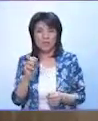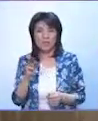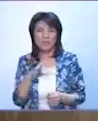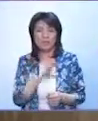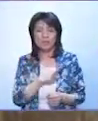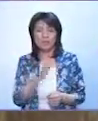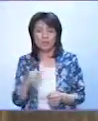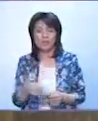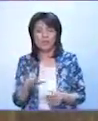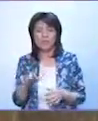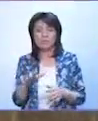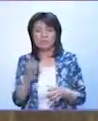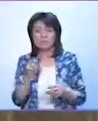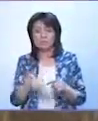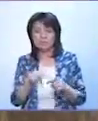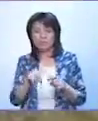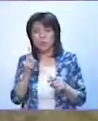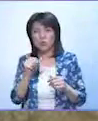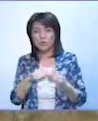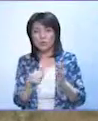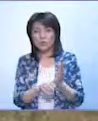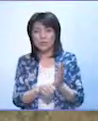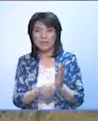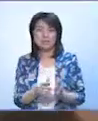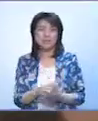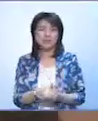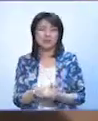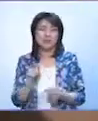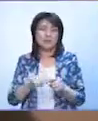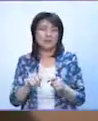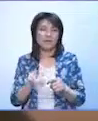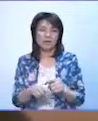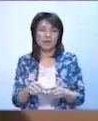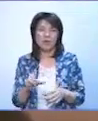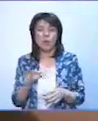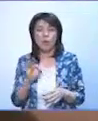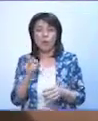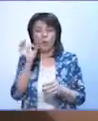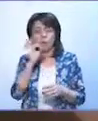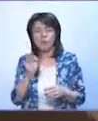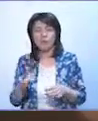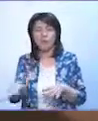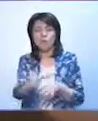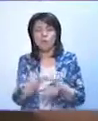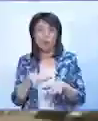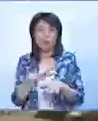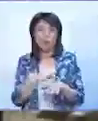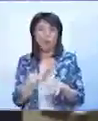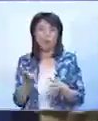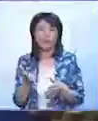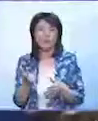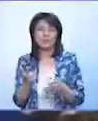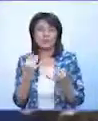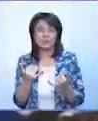называемых атмосферных испытаний, 30 наземных и 86 воздушных. «Опытное поле» представляло собой целый комплекс инженерно-строительных сооружений